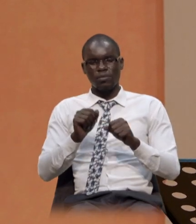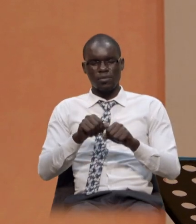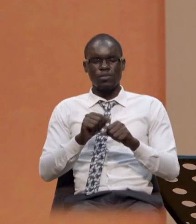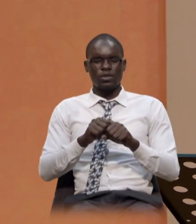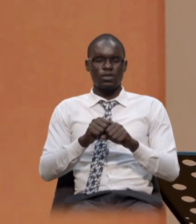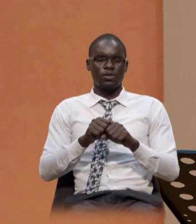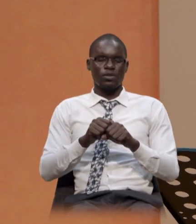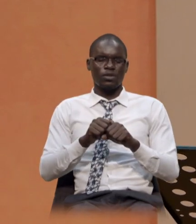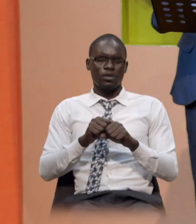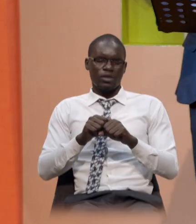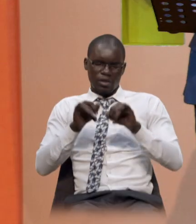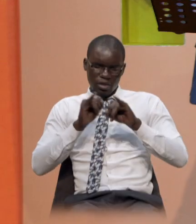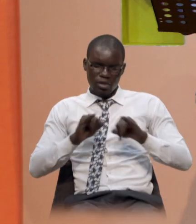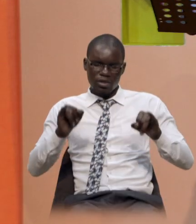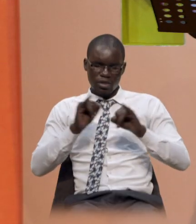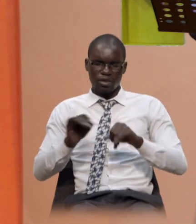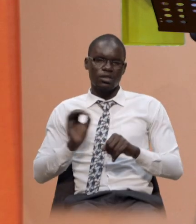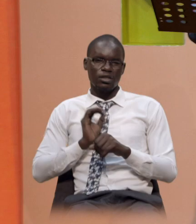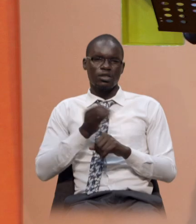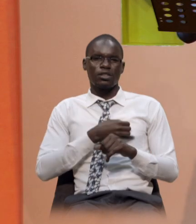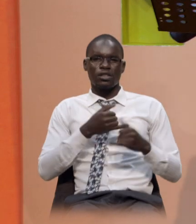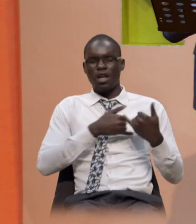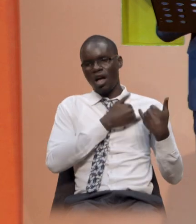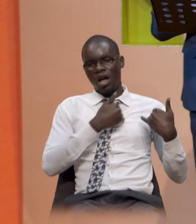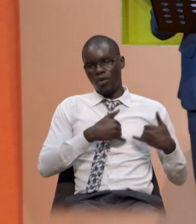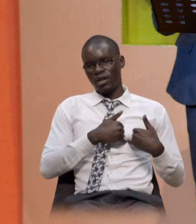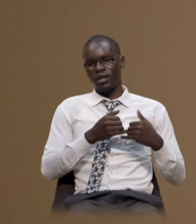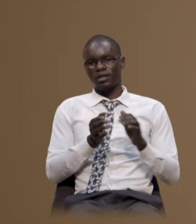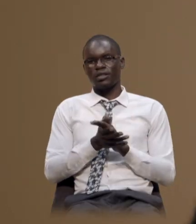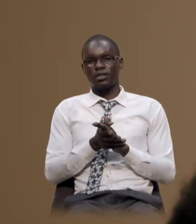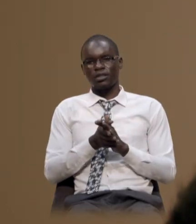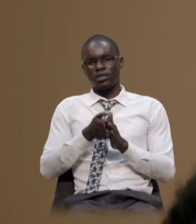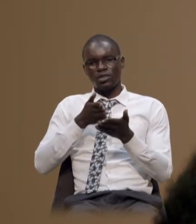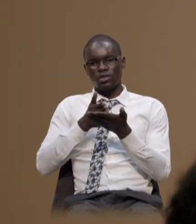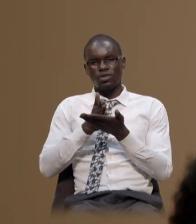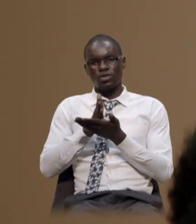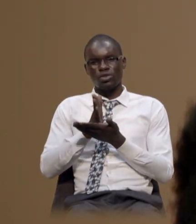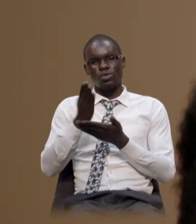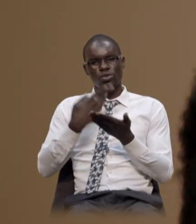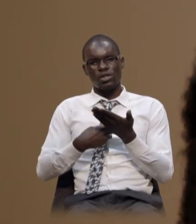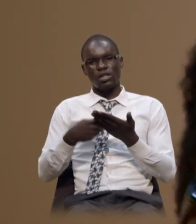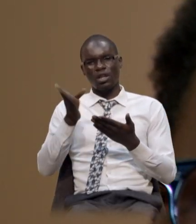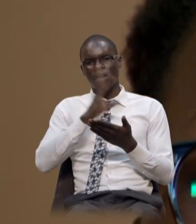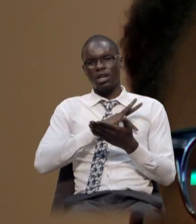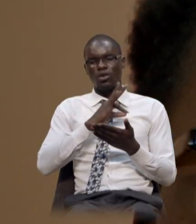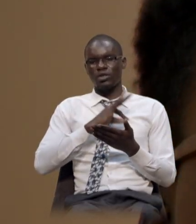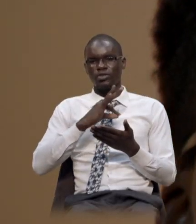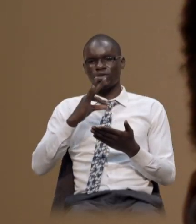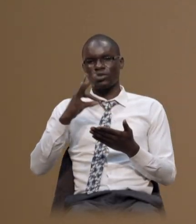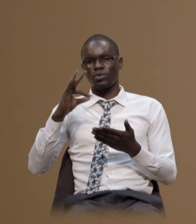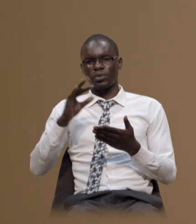ziuishe roho zetu kwa Roho